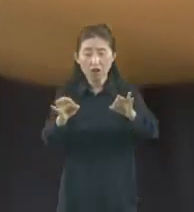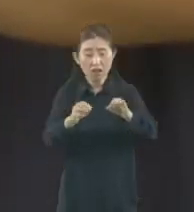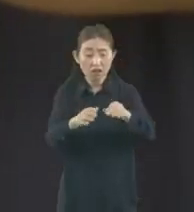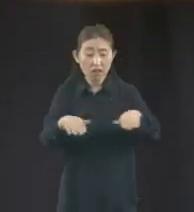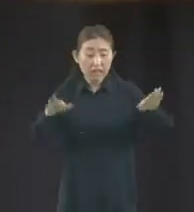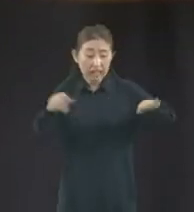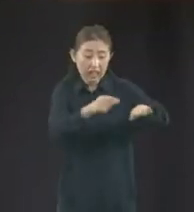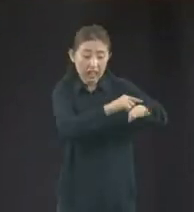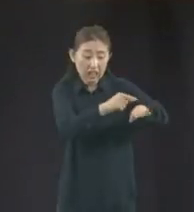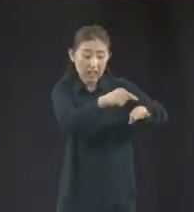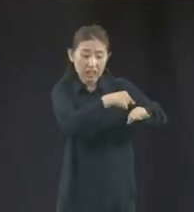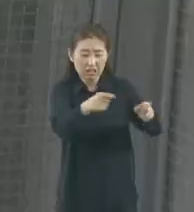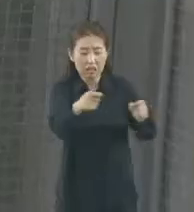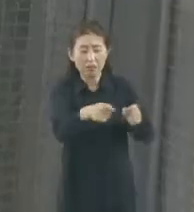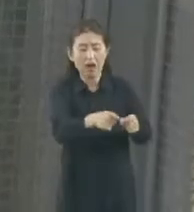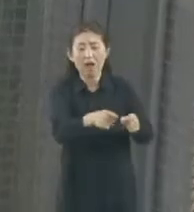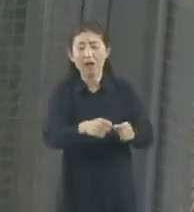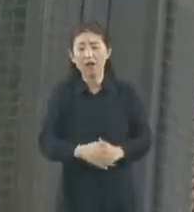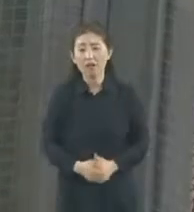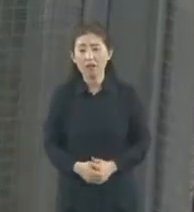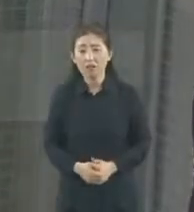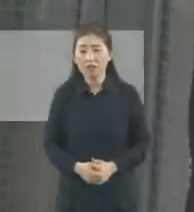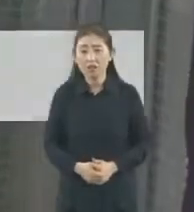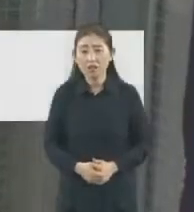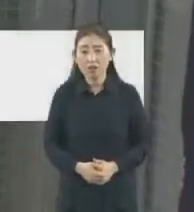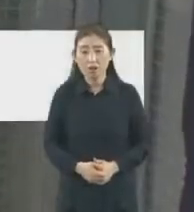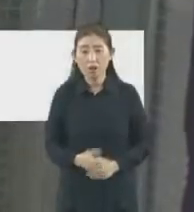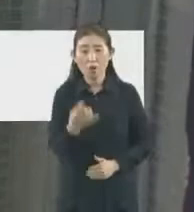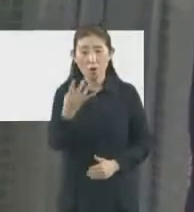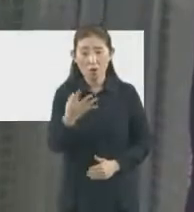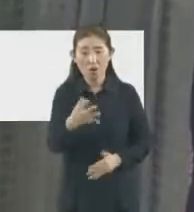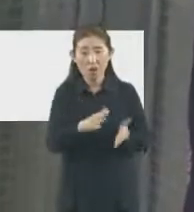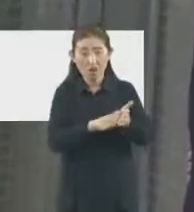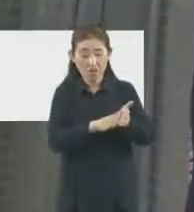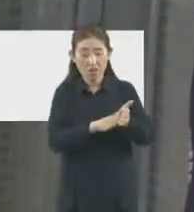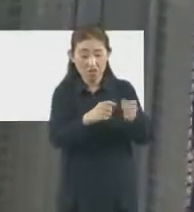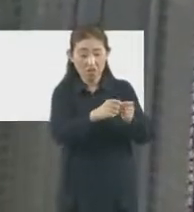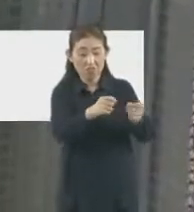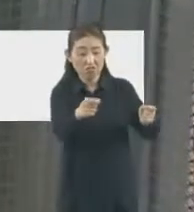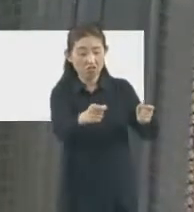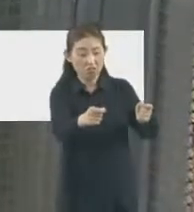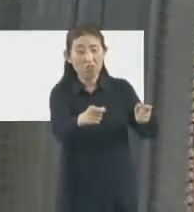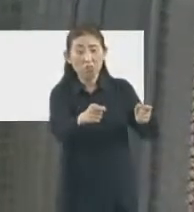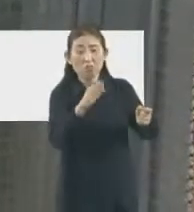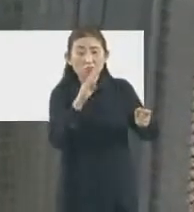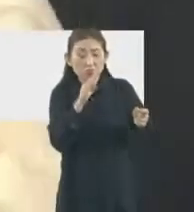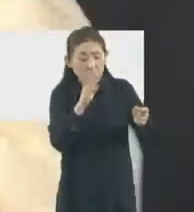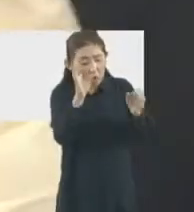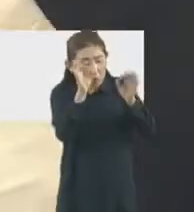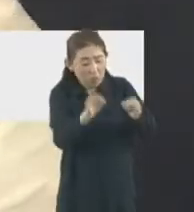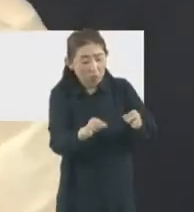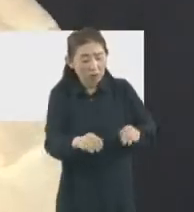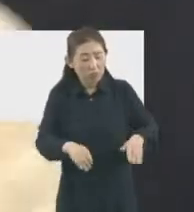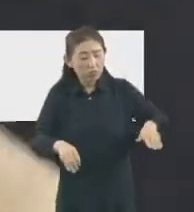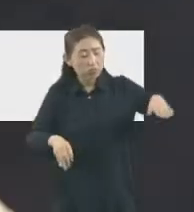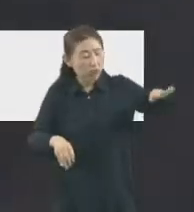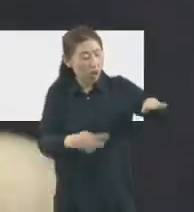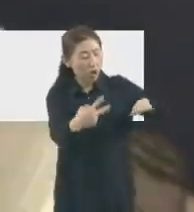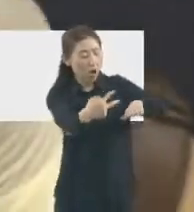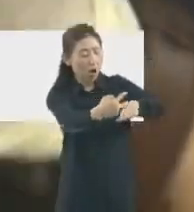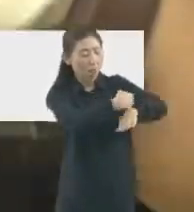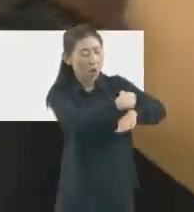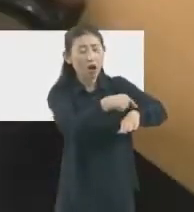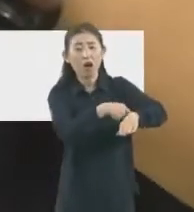상당히 짧습니다 제 손가락 에서 사퇴 만큼 cd 가 있어야 되는데 지금 보시는 씨께서 짤려